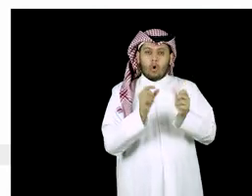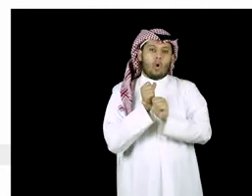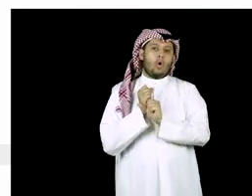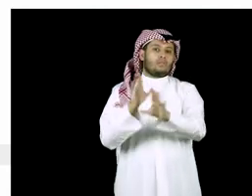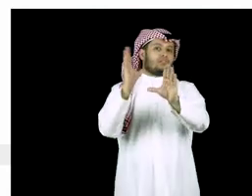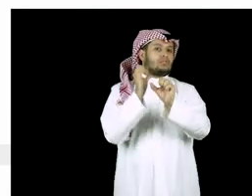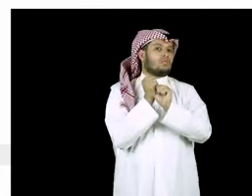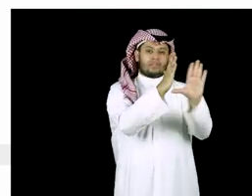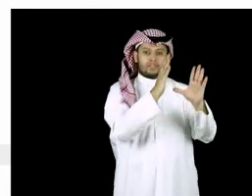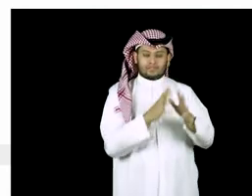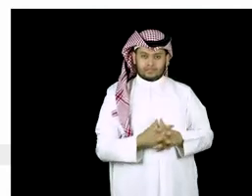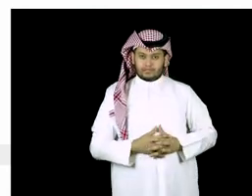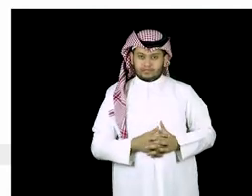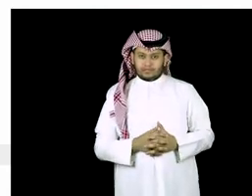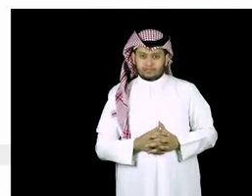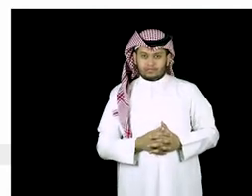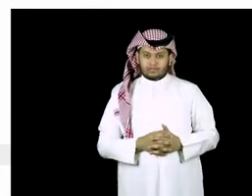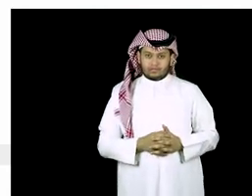الحرية.